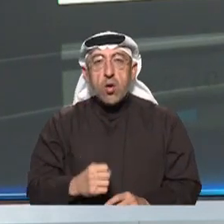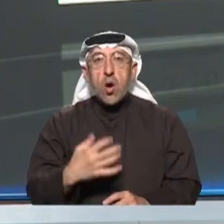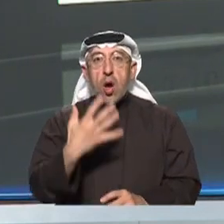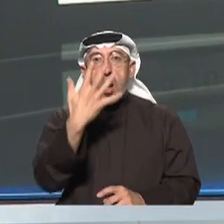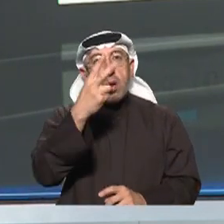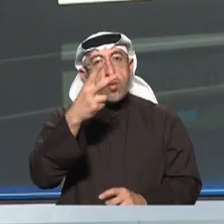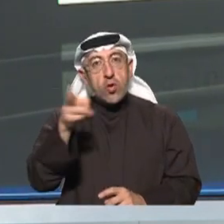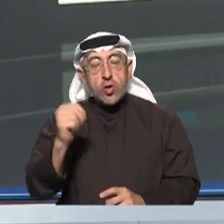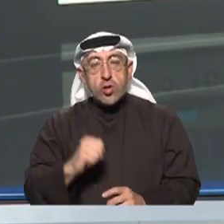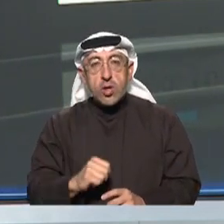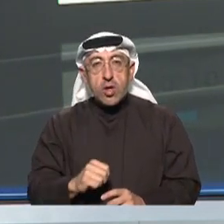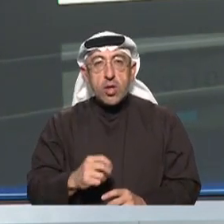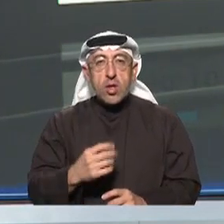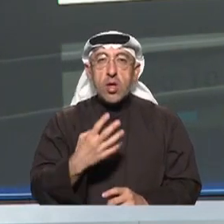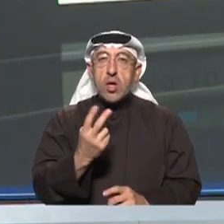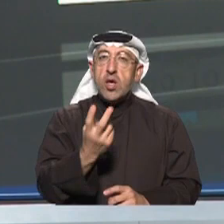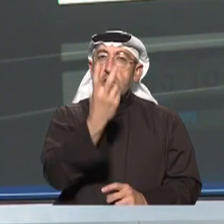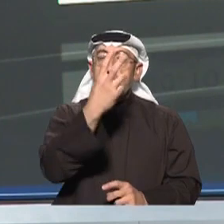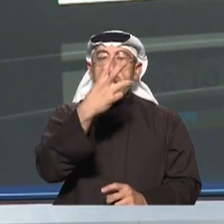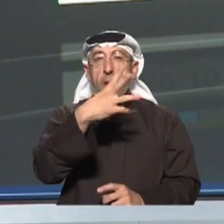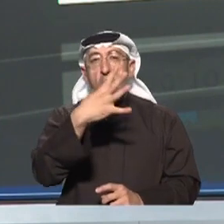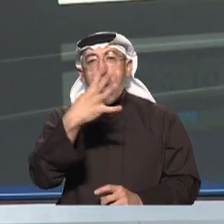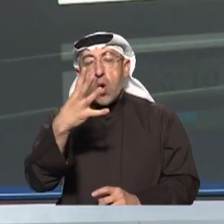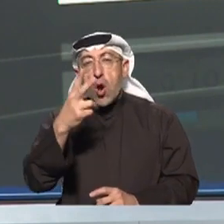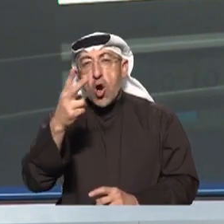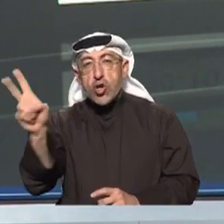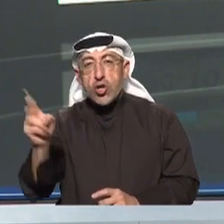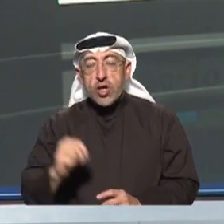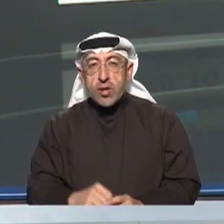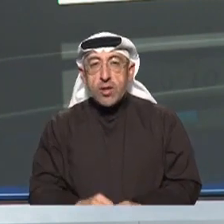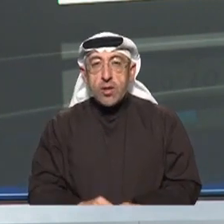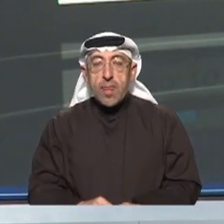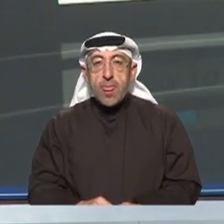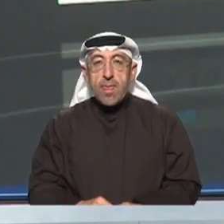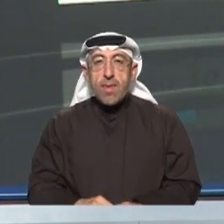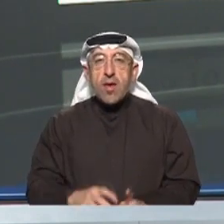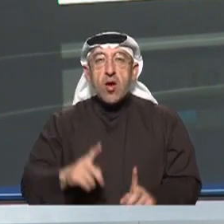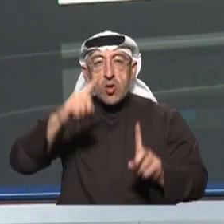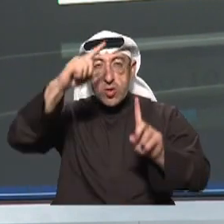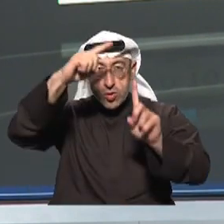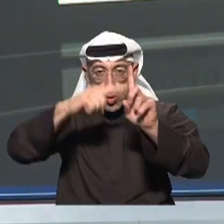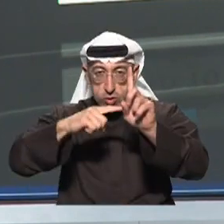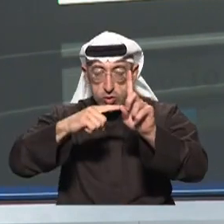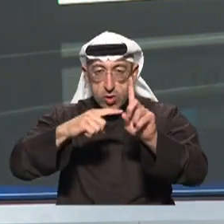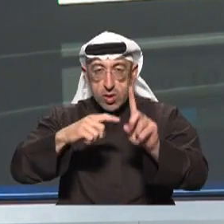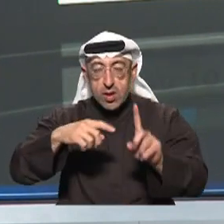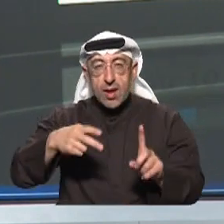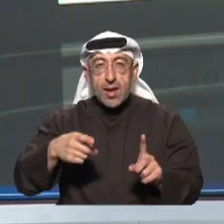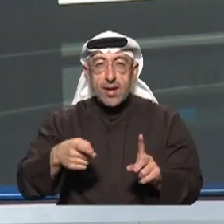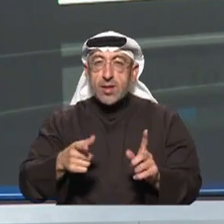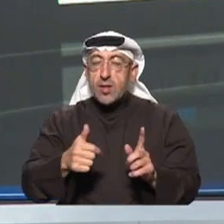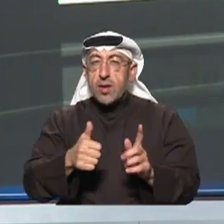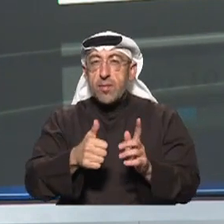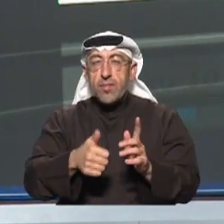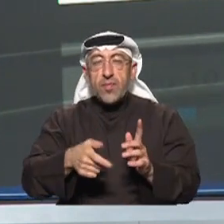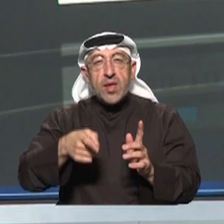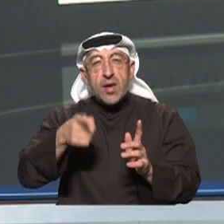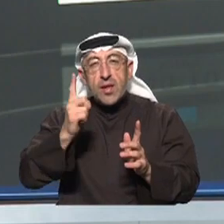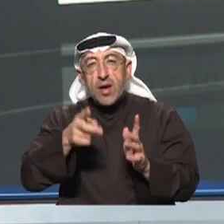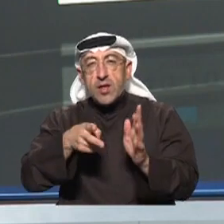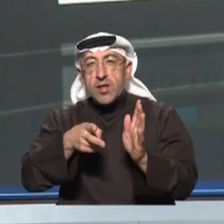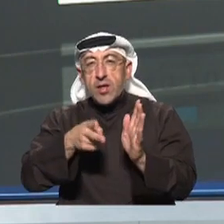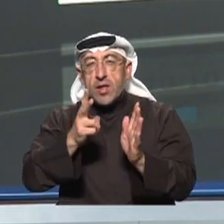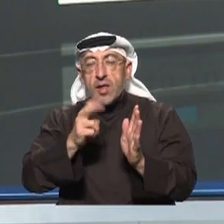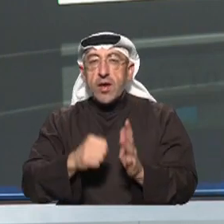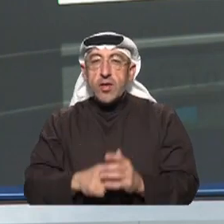إلى 27 درجة مئوية العظمى، أما الصغرى ما بين 11 إلى 14 درجة مئوية. الأحد والاثنين والثلاثة